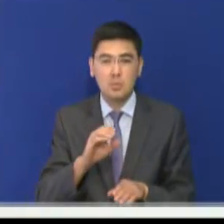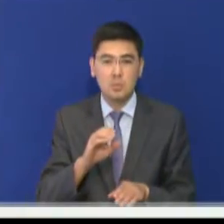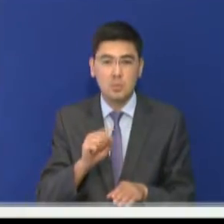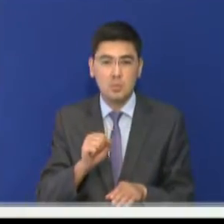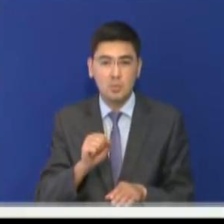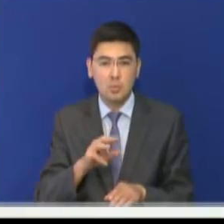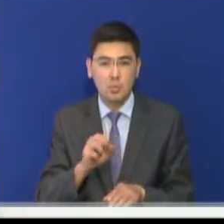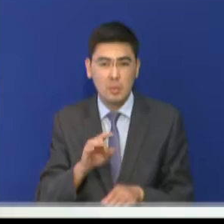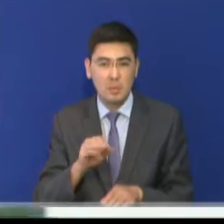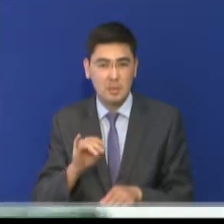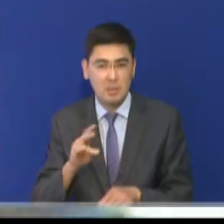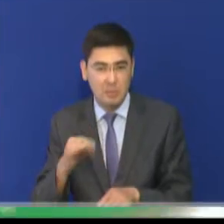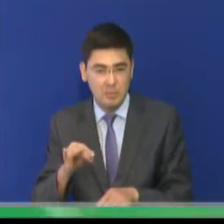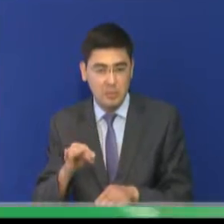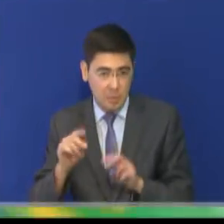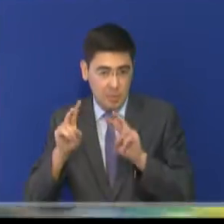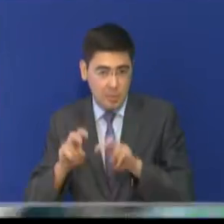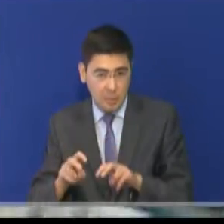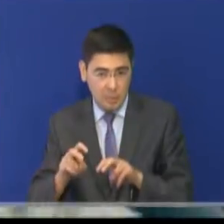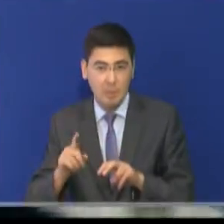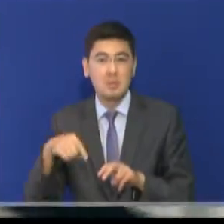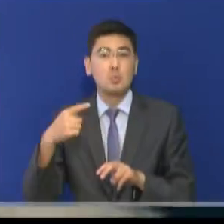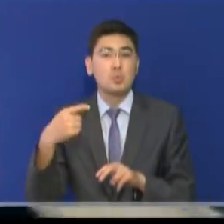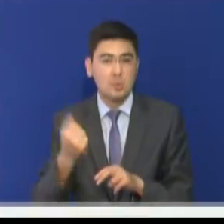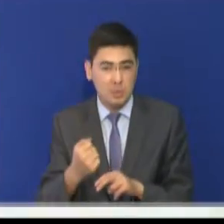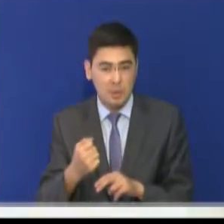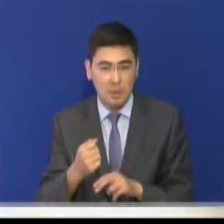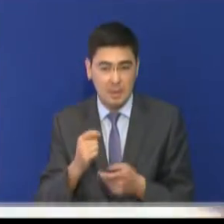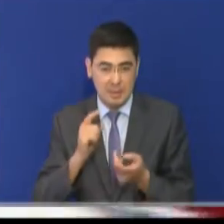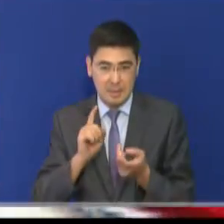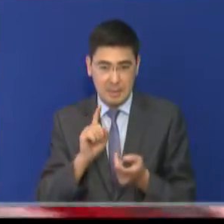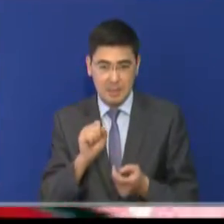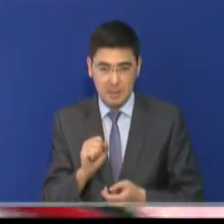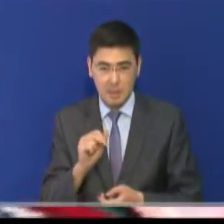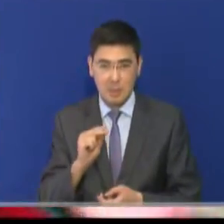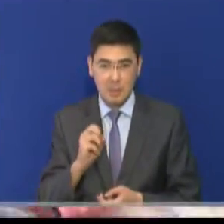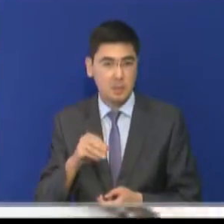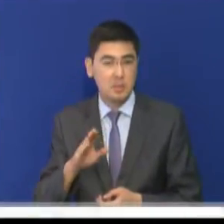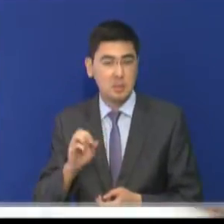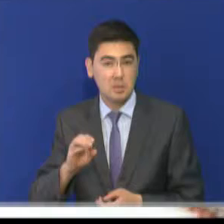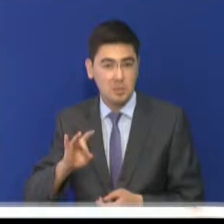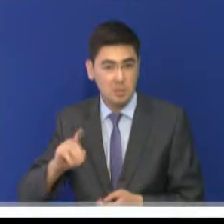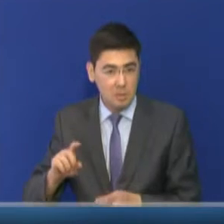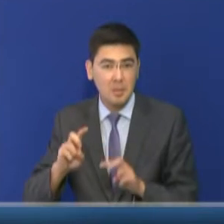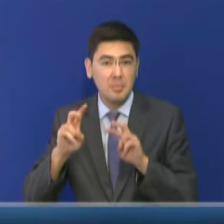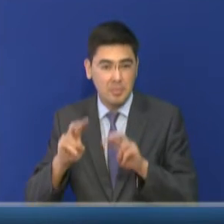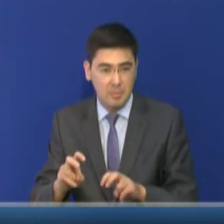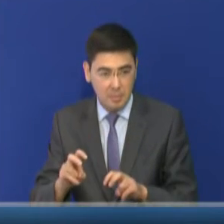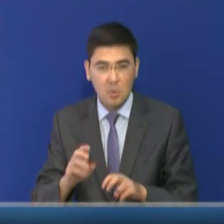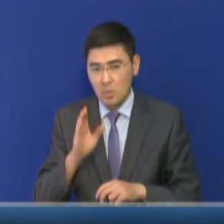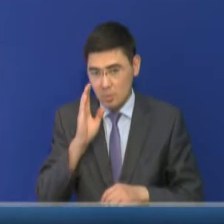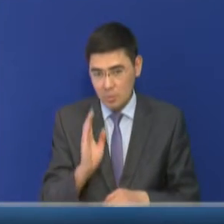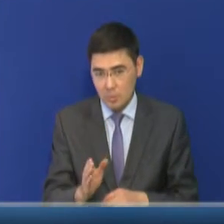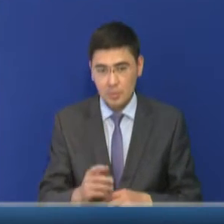за раздел, а 18 мая начнется суммативное оценивание за четверть. Все также проводится дистанционно. Так как